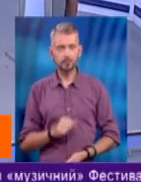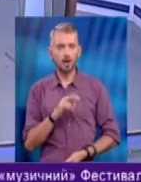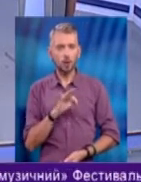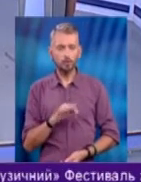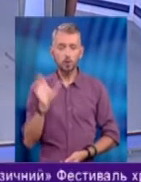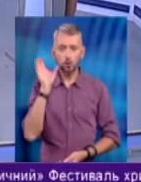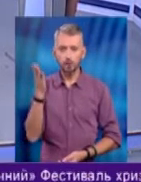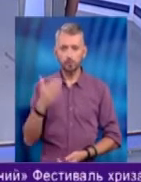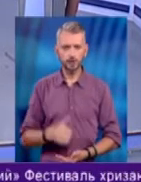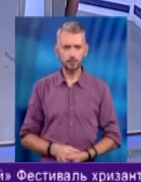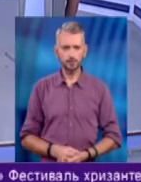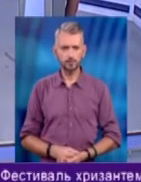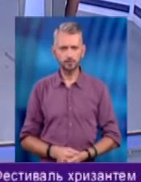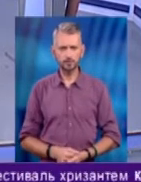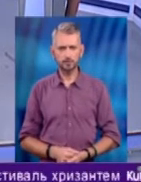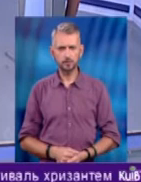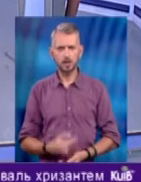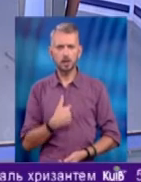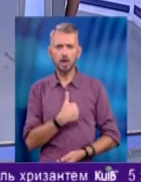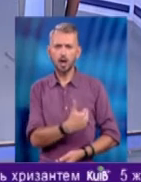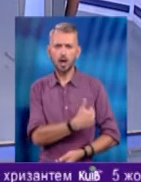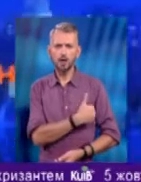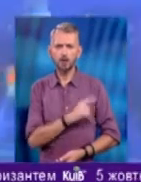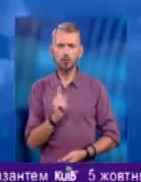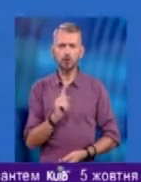Слухаємо вас, доброго вечора. Я хотів, щоб